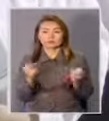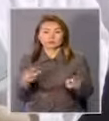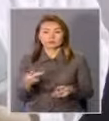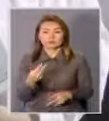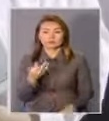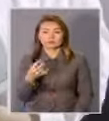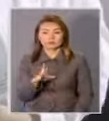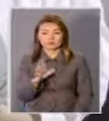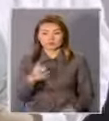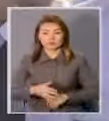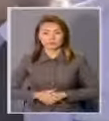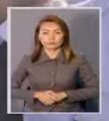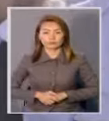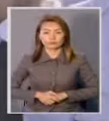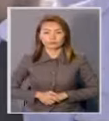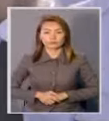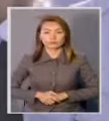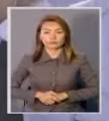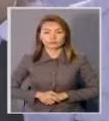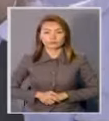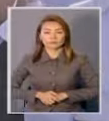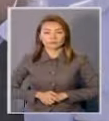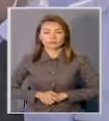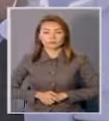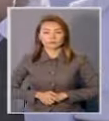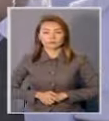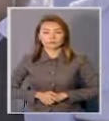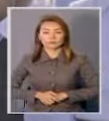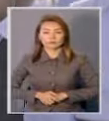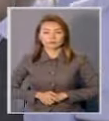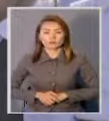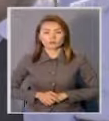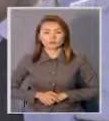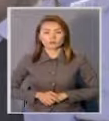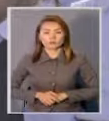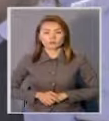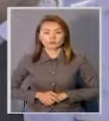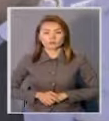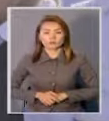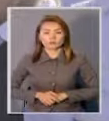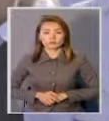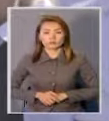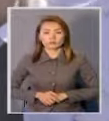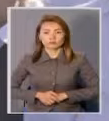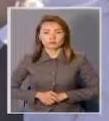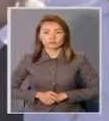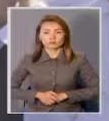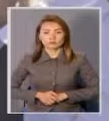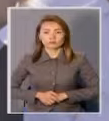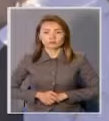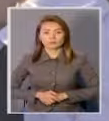гимназия сыныбына қабылданған. Мектепке енді барамыз, біз оқушы боламыз, жақсы оқып,